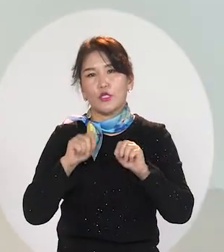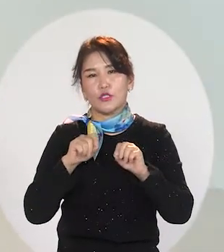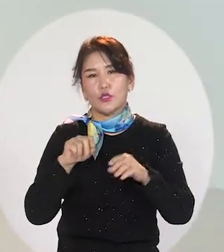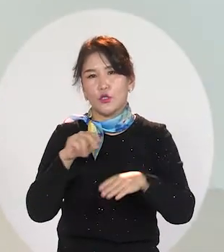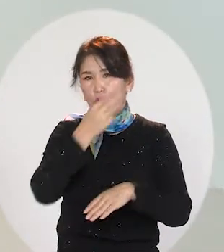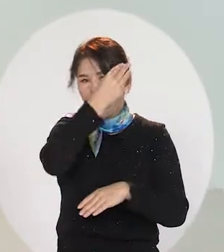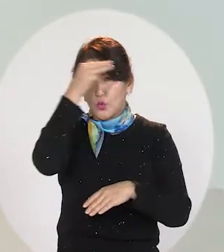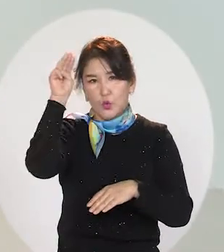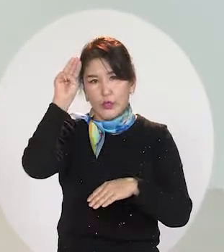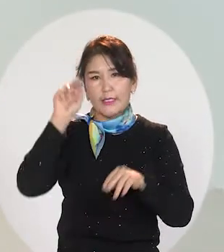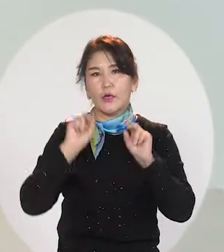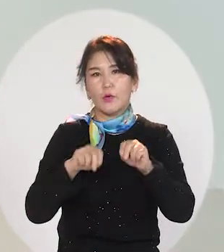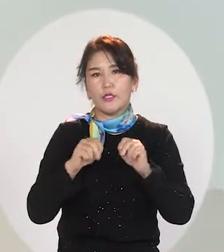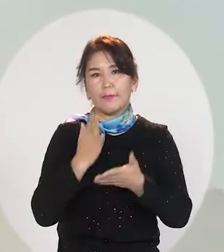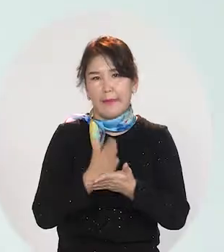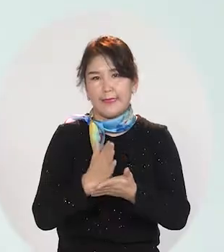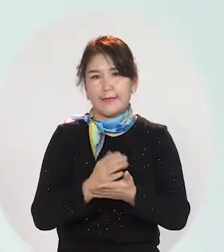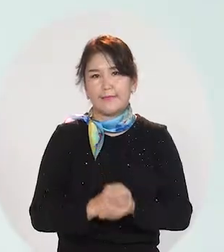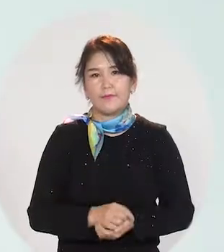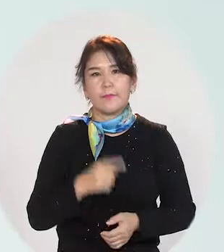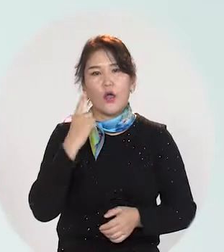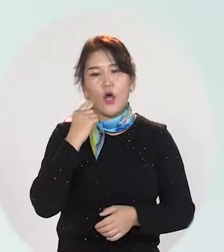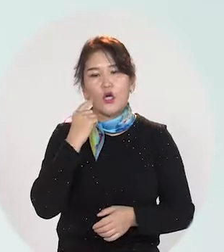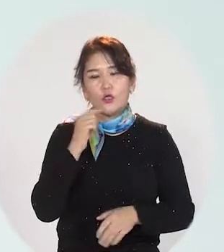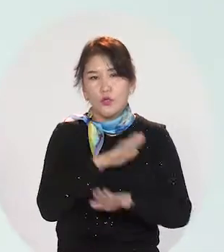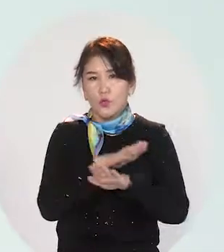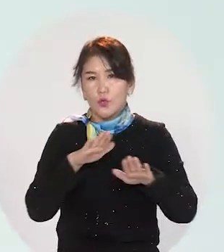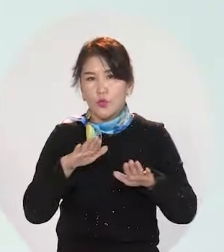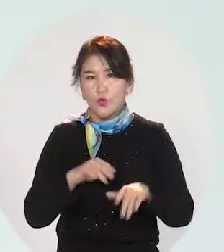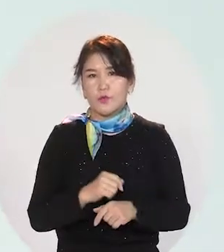дадлах туршлагатай болцсон байдаг. За охтуудын хувьд ч гэсэн ялгаагүй